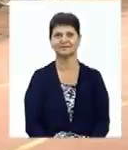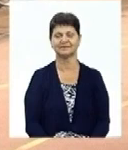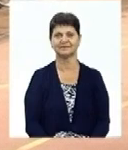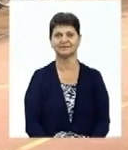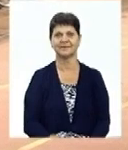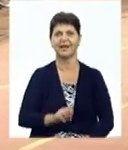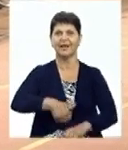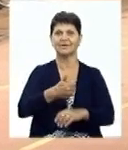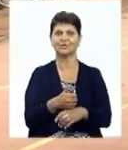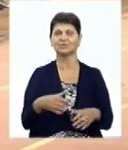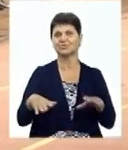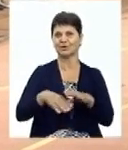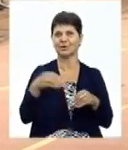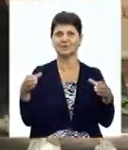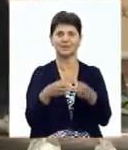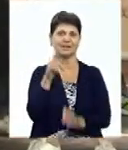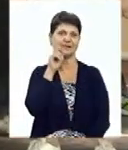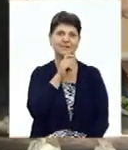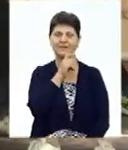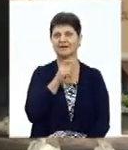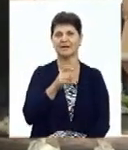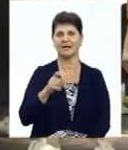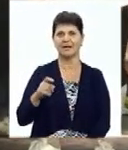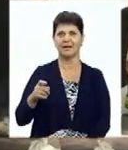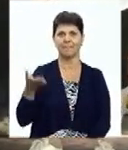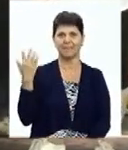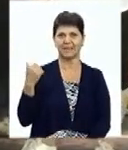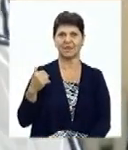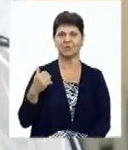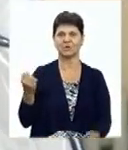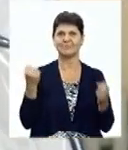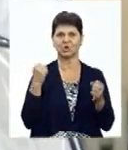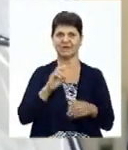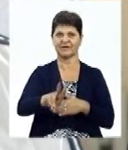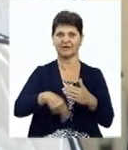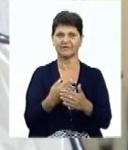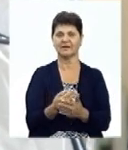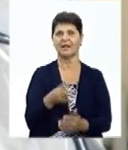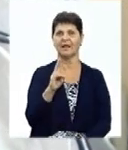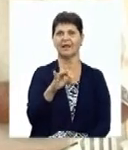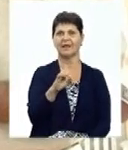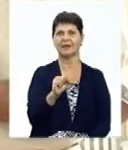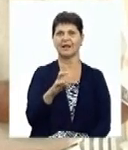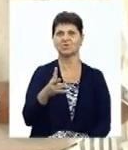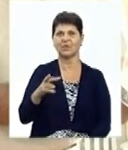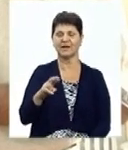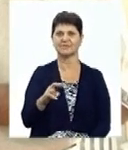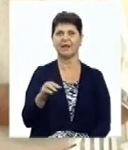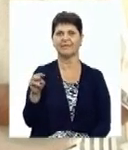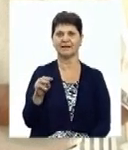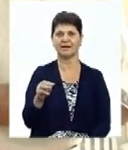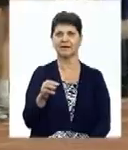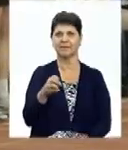На чолі збірної Вінницького району в минулому майстер спорту зі спортивної гімнастики Тетяна Красновецька 15 років тому отримала